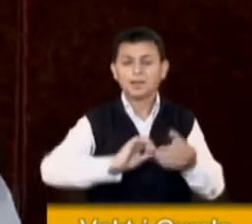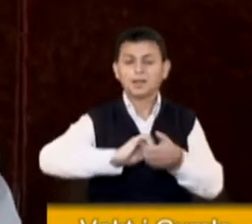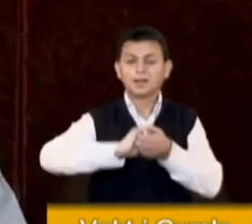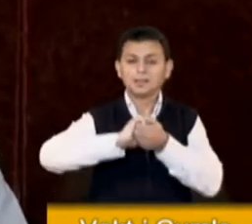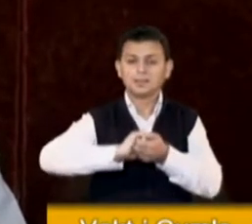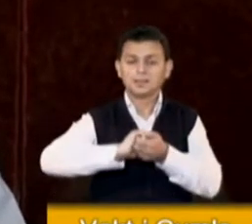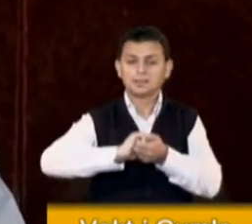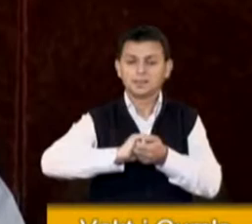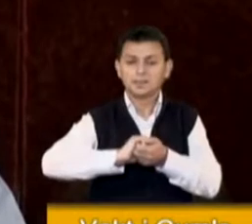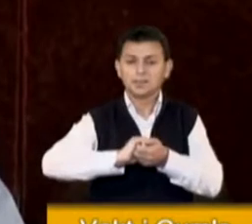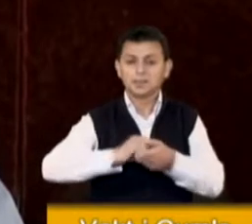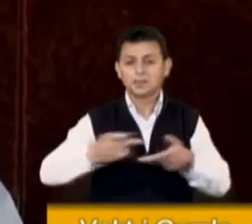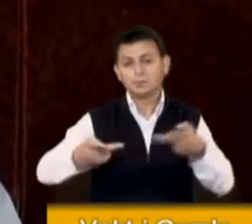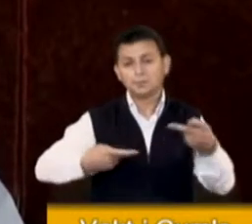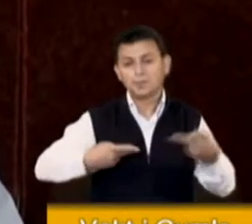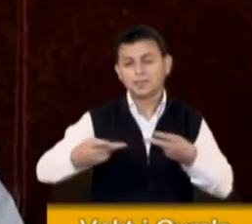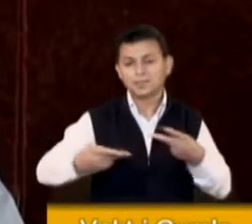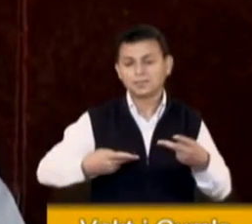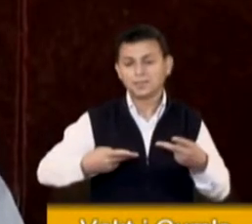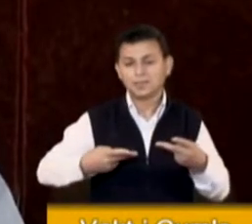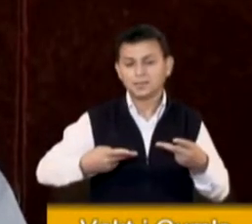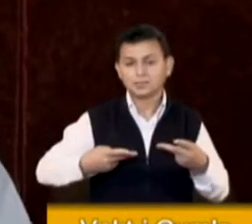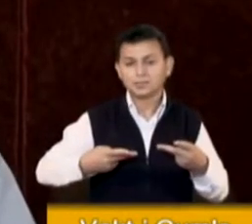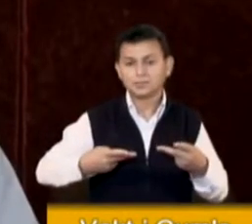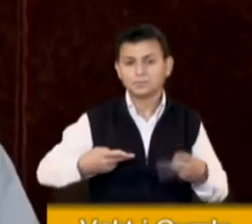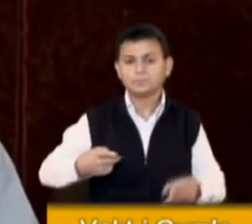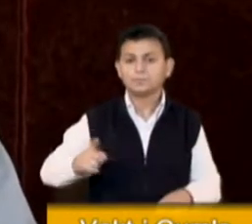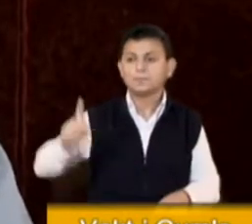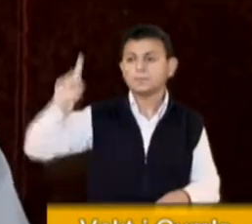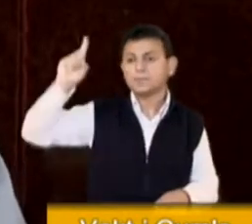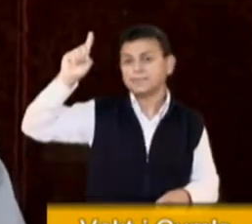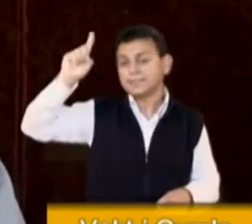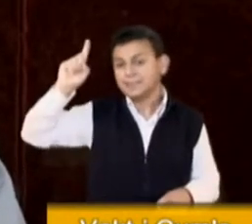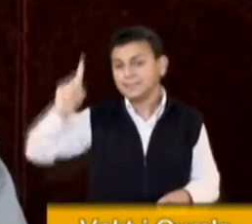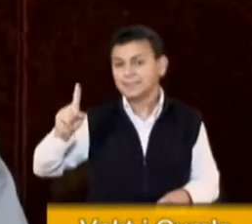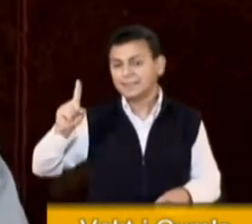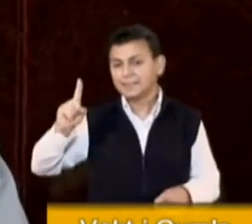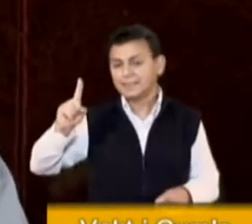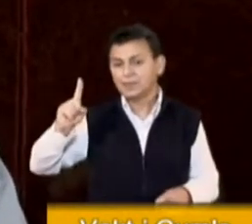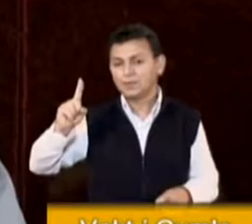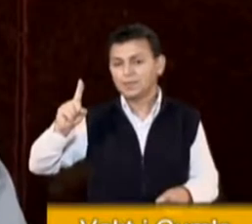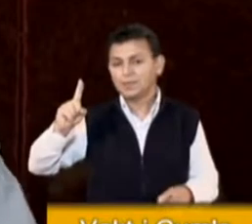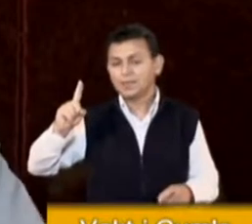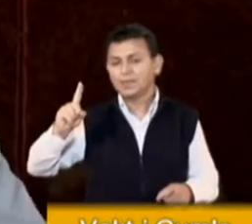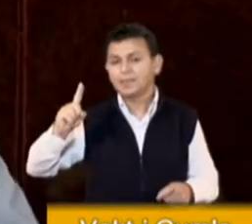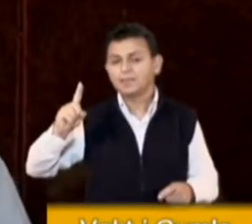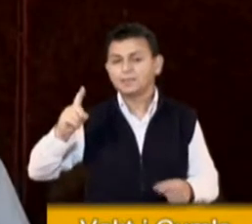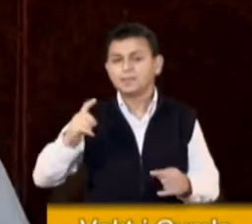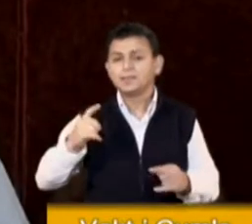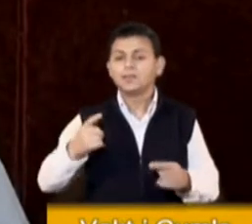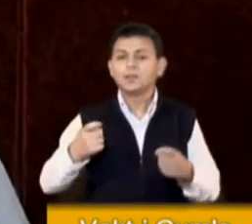tevhid mücadelesinde imanı koruma uğrunda baş edemeyince